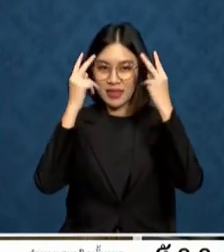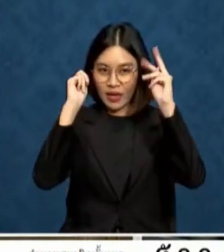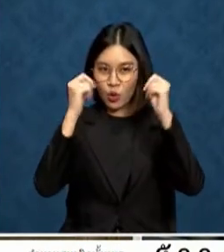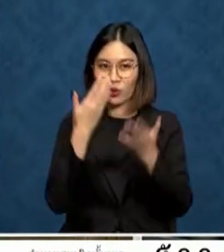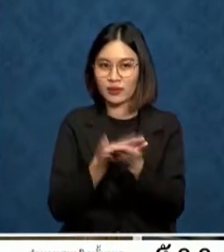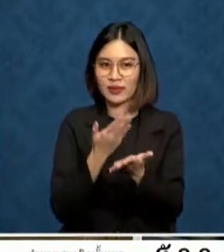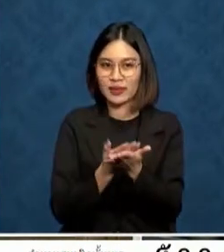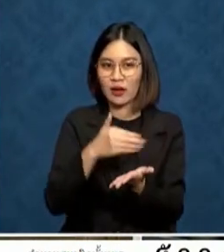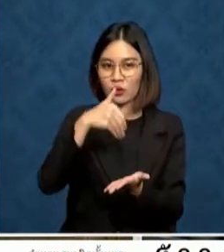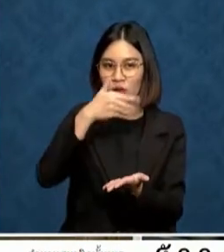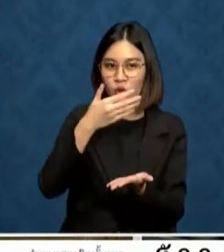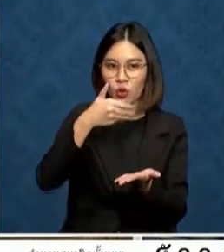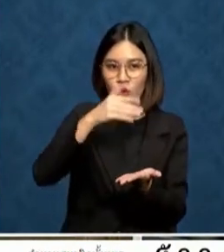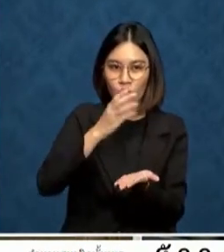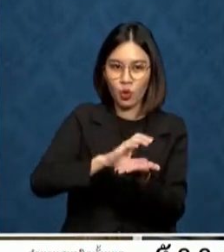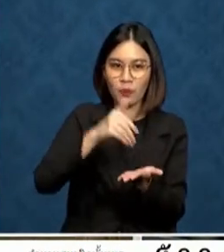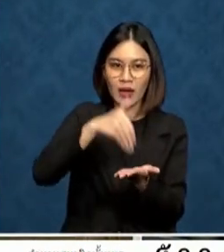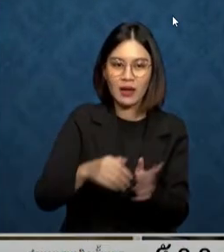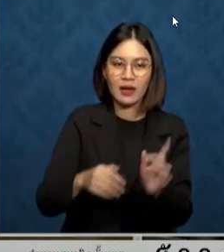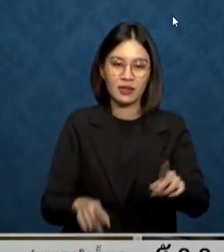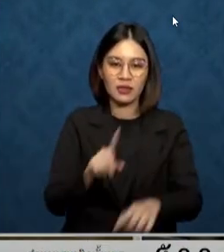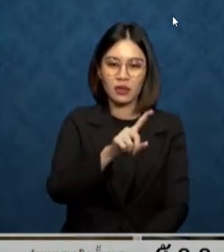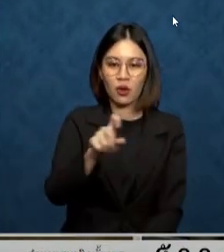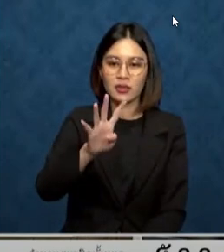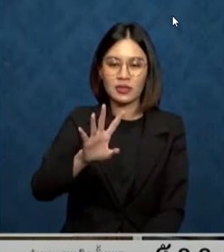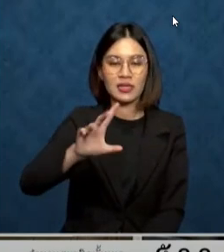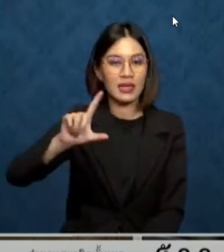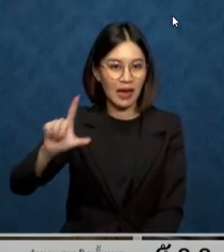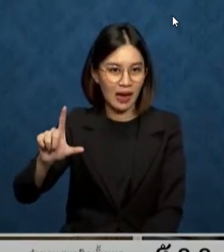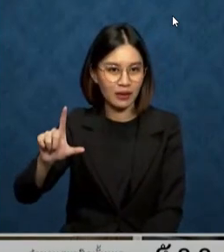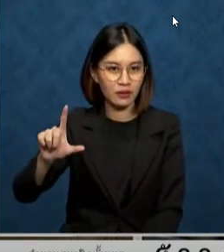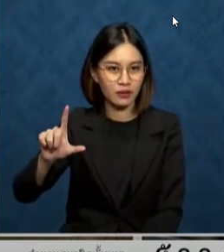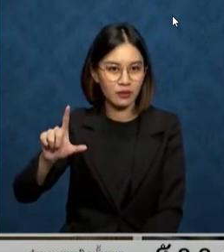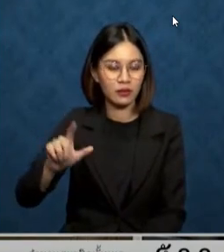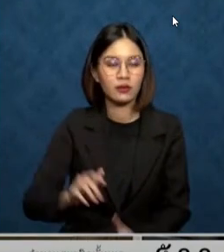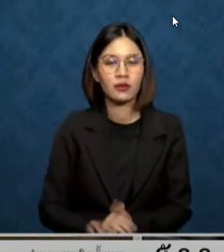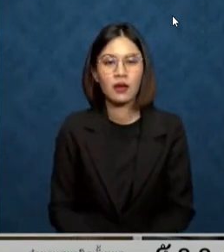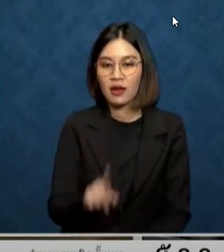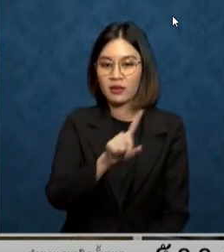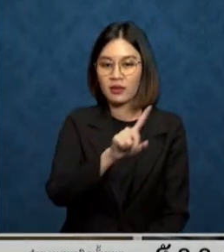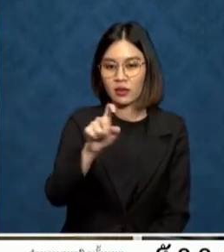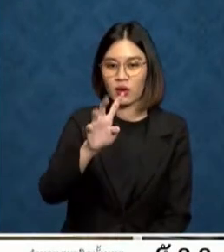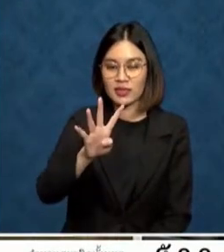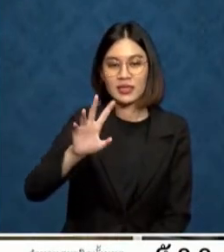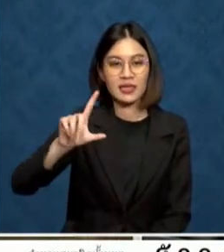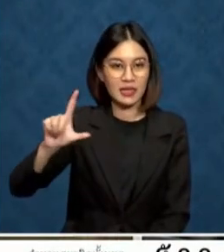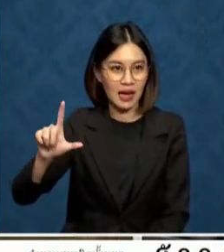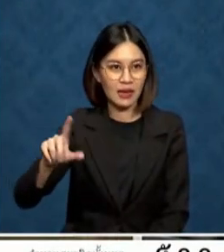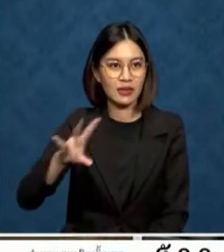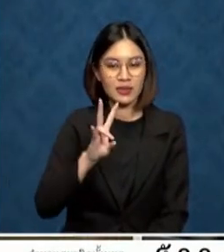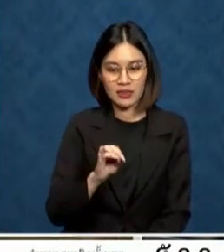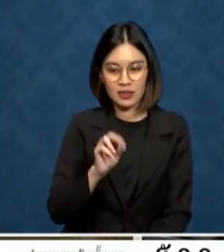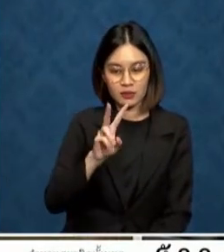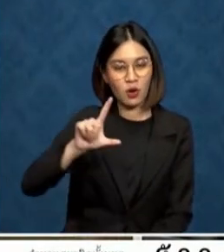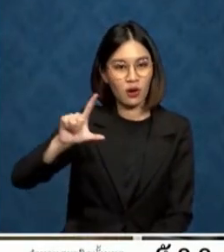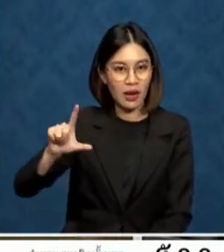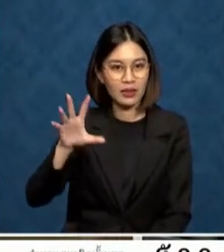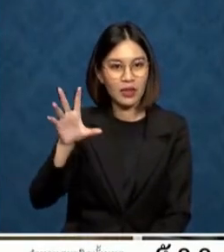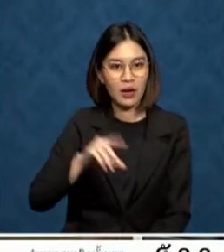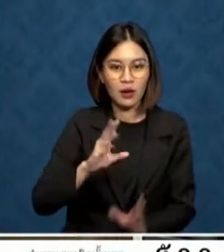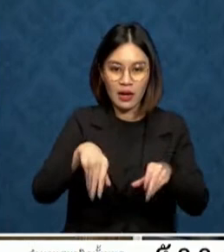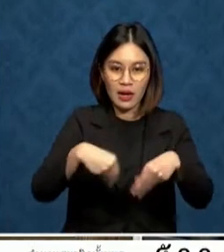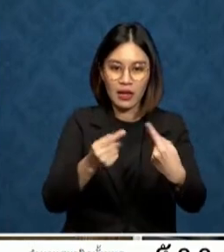มา 104ล้านบาทสูงมากนะครับ 104ล้านบาทใน 104ล้านบาทนี้ครับ 72ล้านนำไปให้กับ